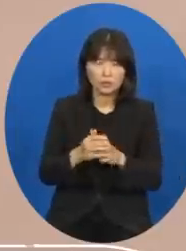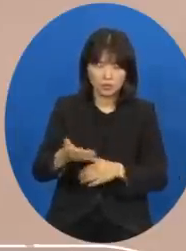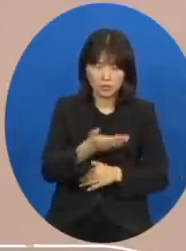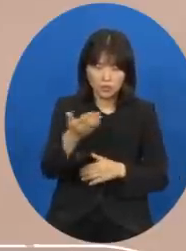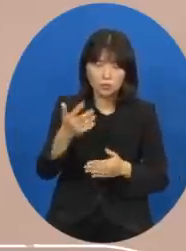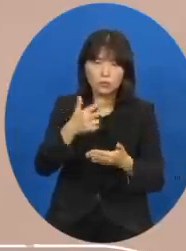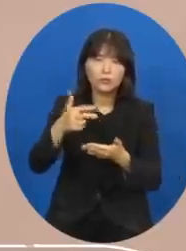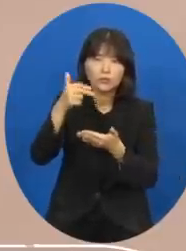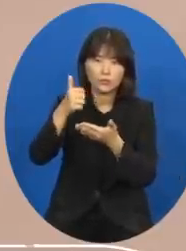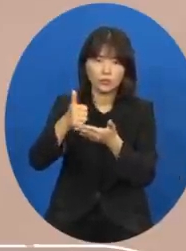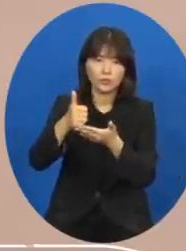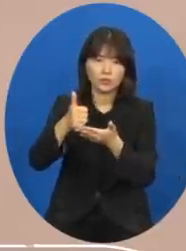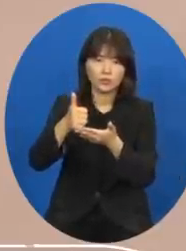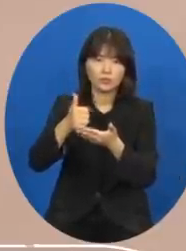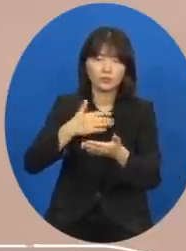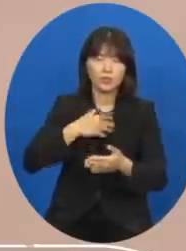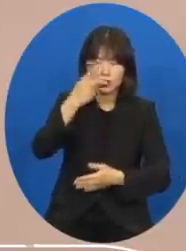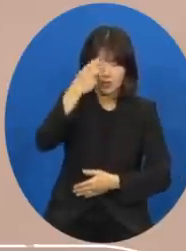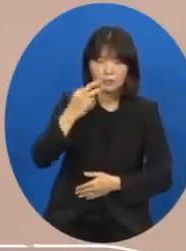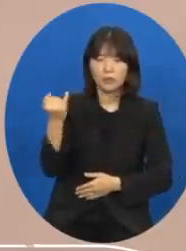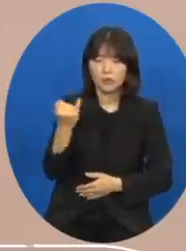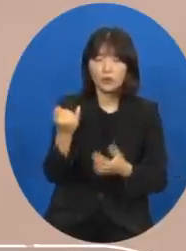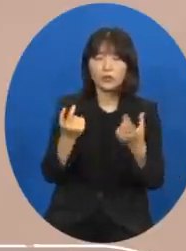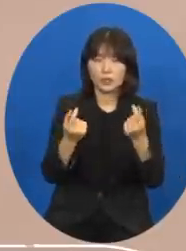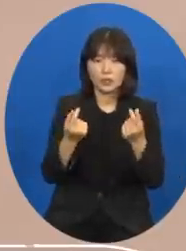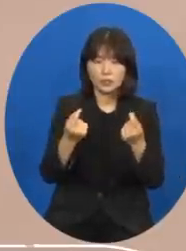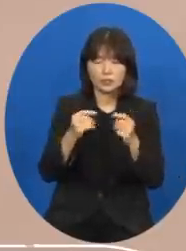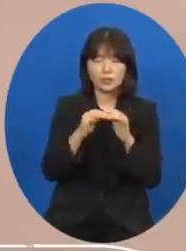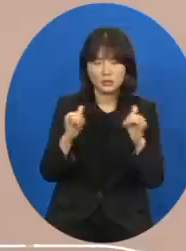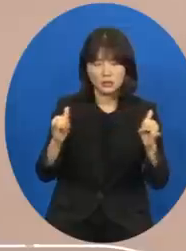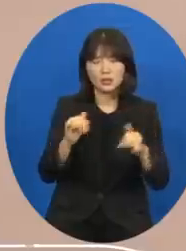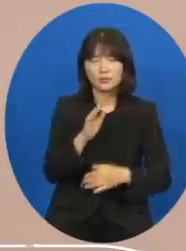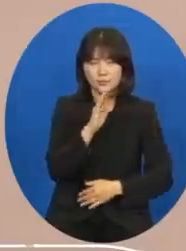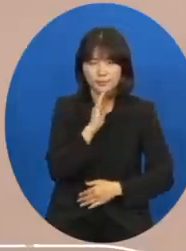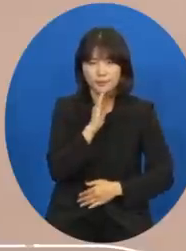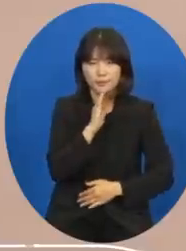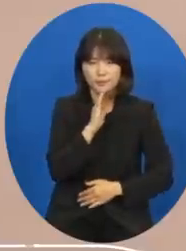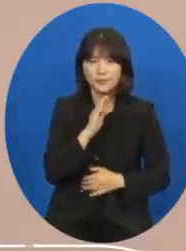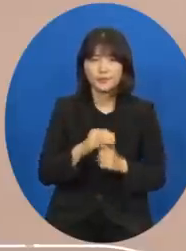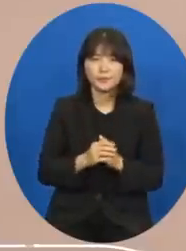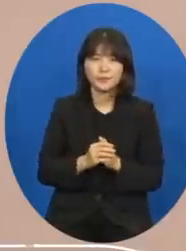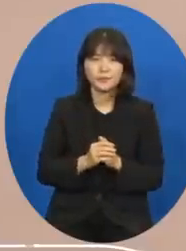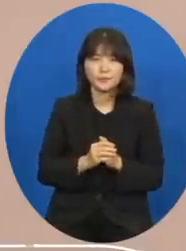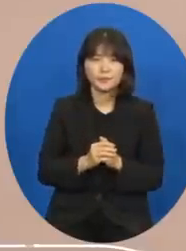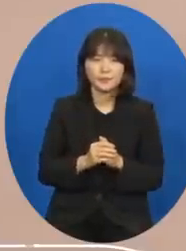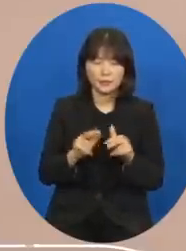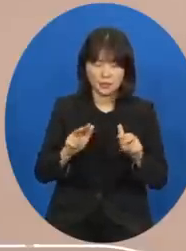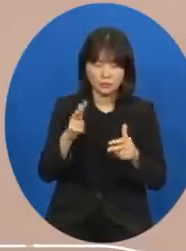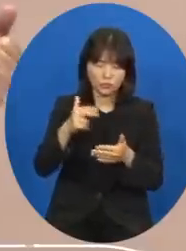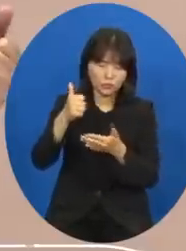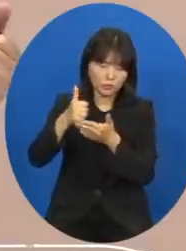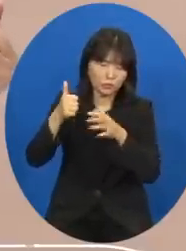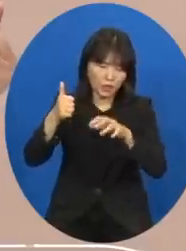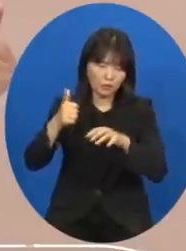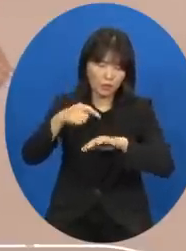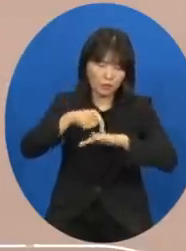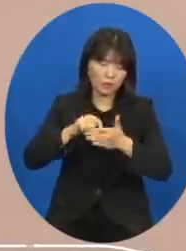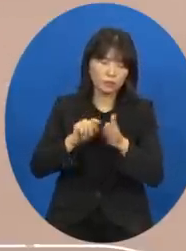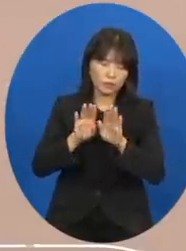주님, 제가 사마리아 여인 같은 사람입니다. 제가 이 시간 주님 앞에 정말 마음을